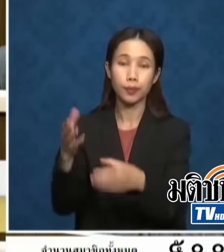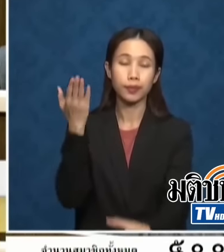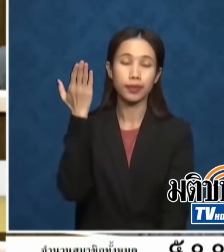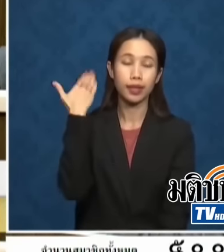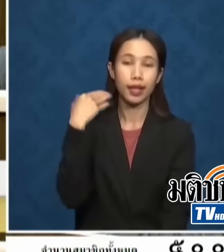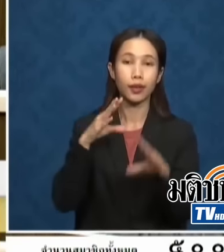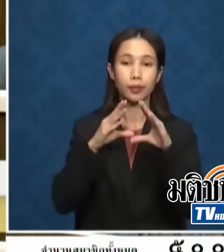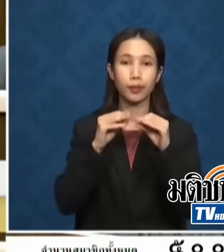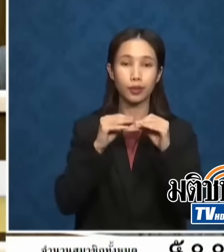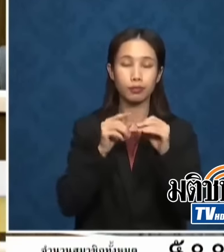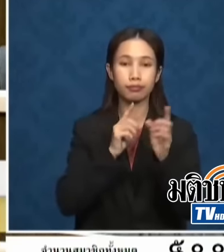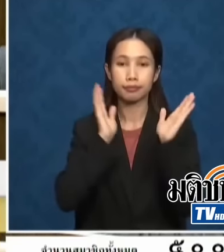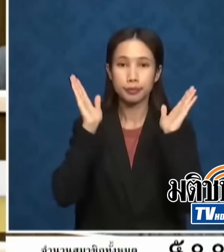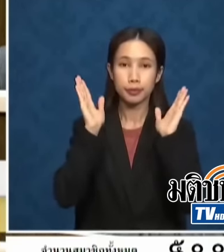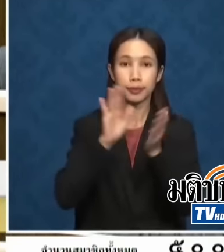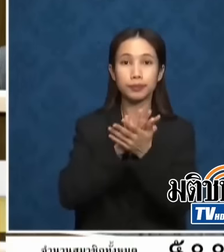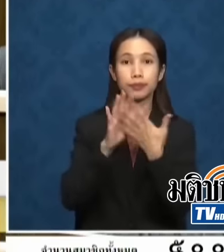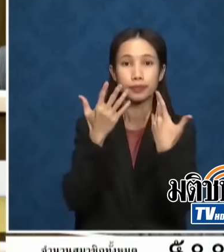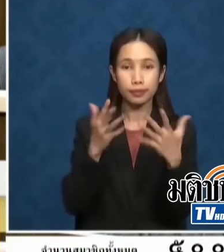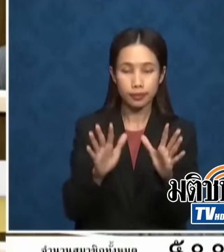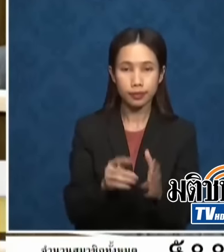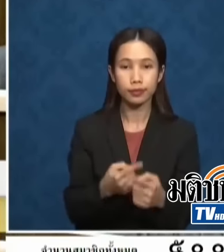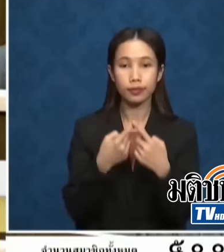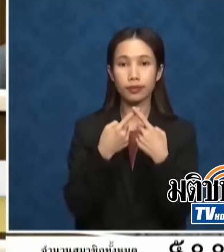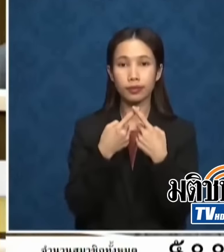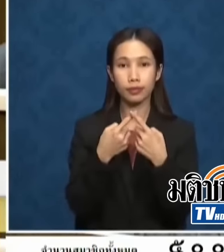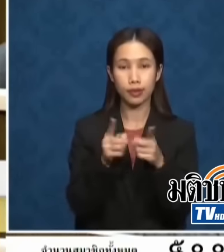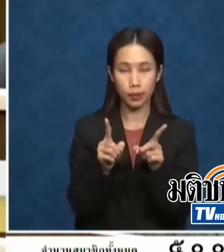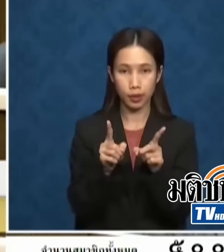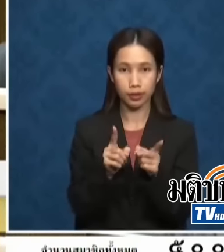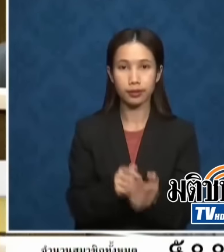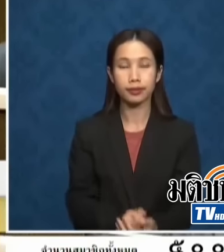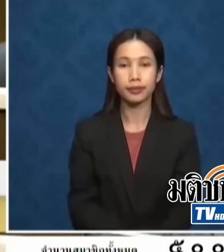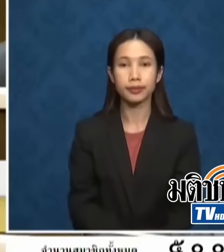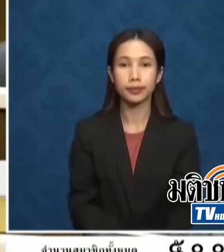การประชุมก่อนหน้านี้มาแล้วแต่ว่าเนื่องจากว่า